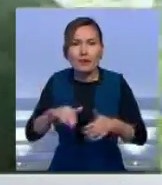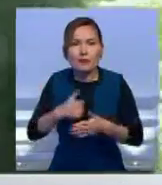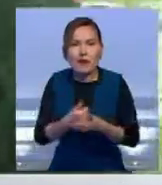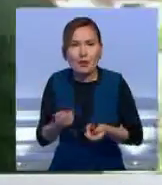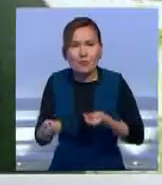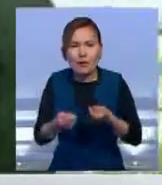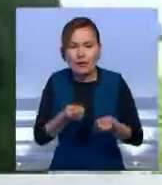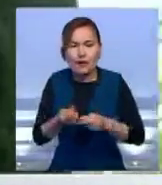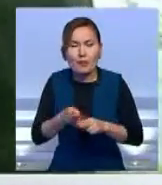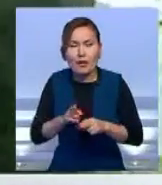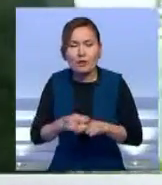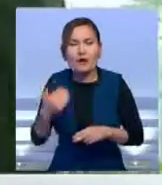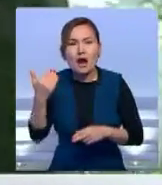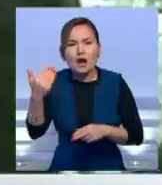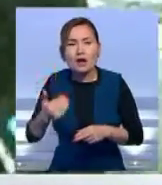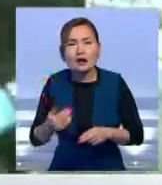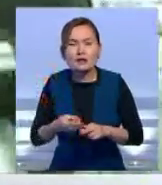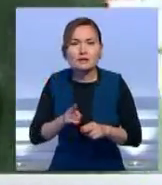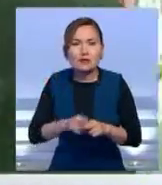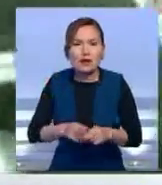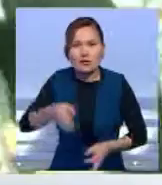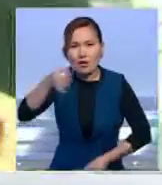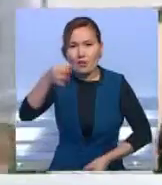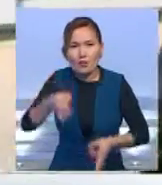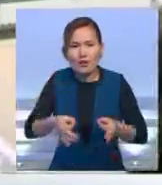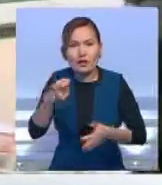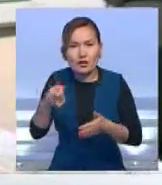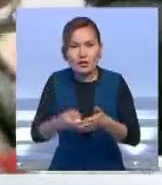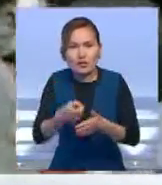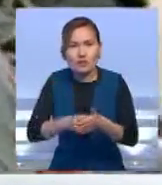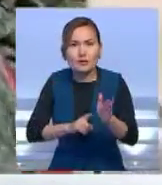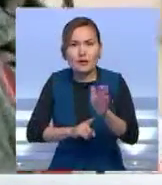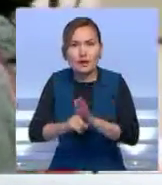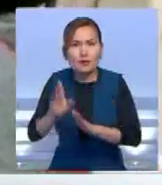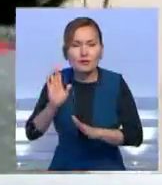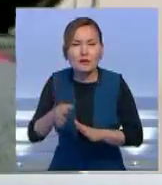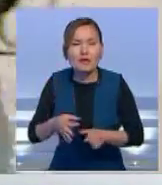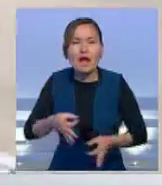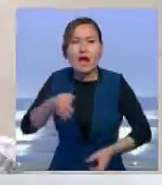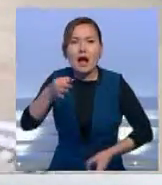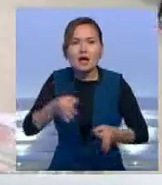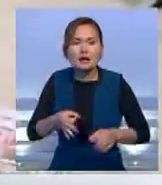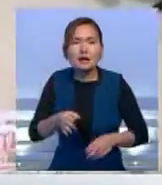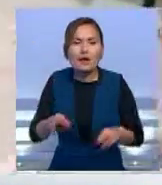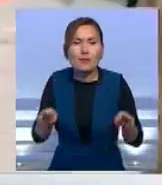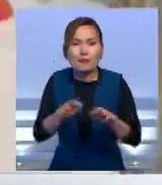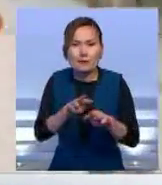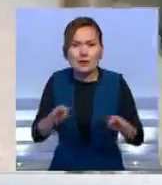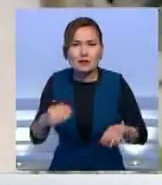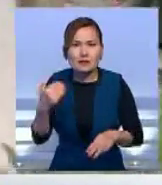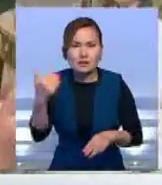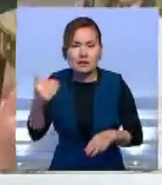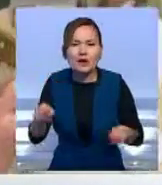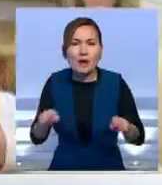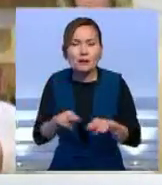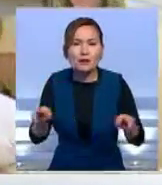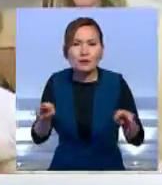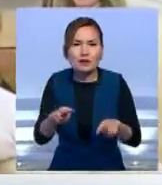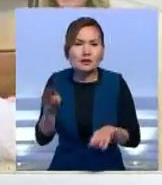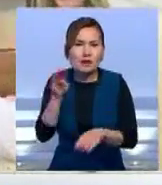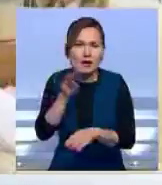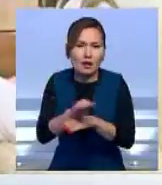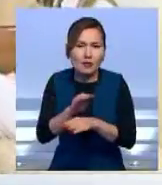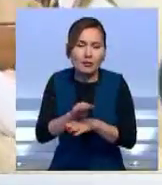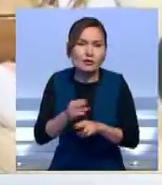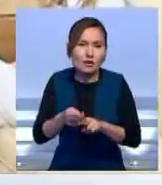ресми айыпты тағу мәселесін бас прокурор шешуі тиіс. Ал әділет министрлігі Нетаньяхуға айып тағылған күннің өзінде ол